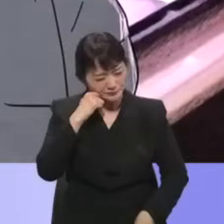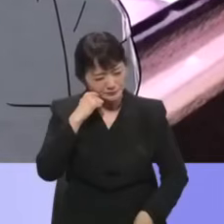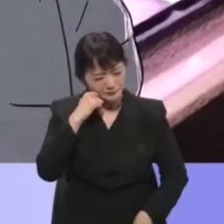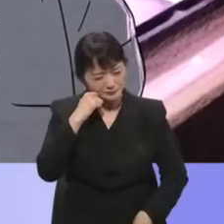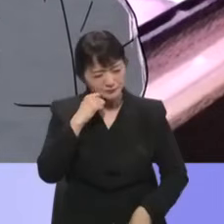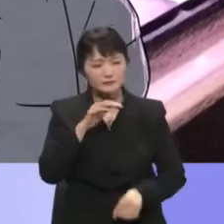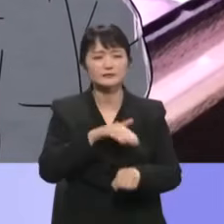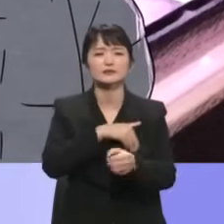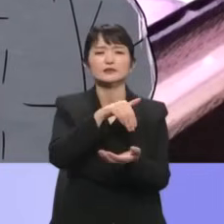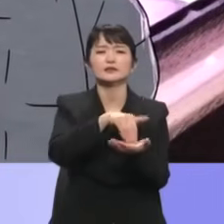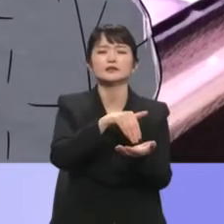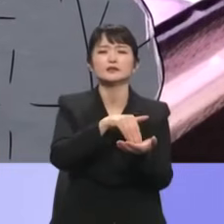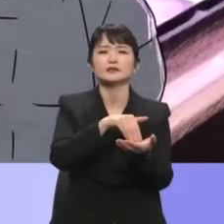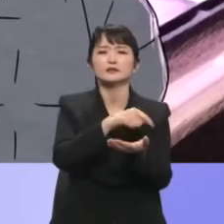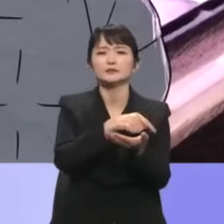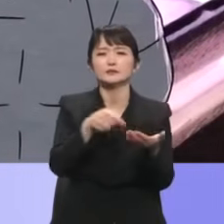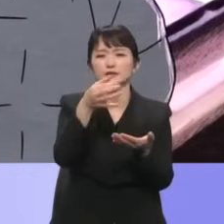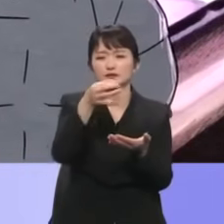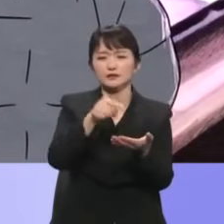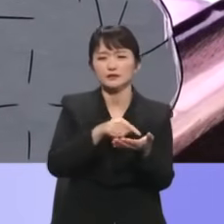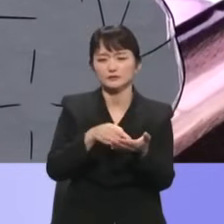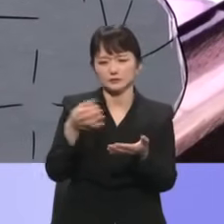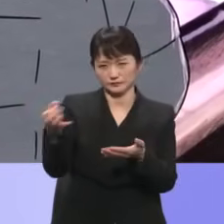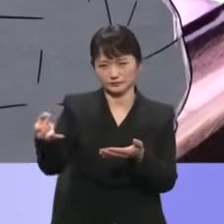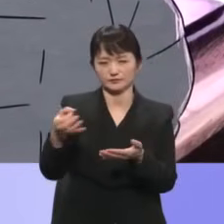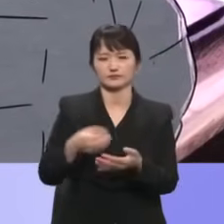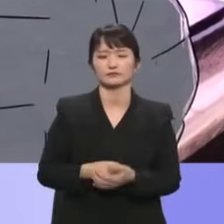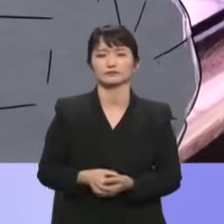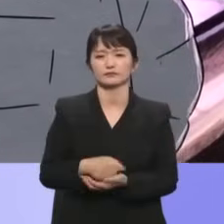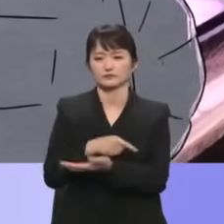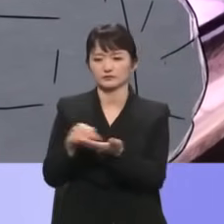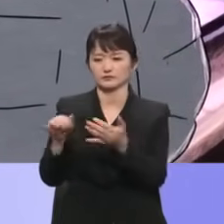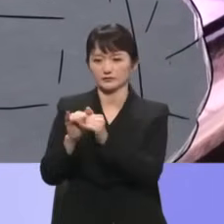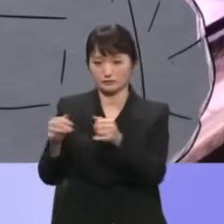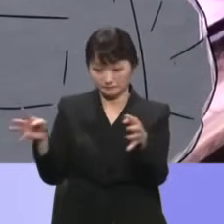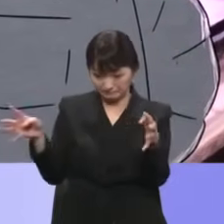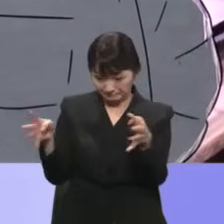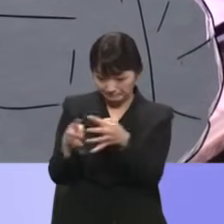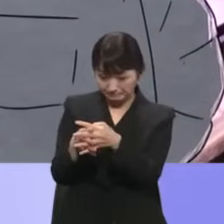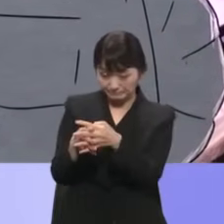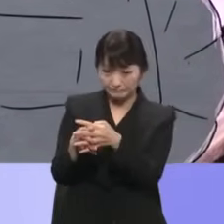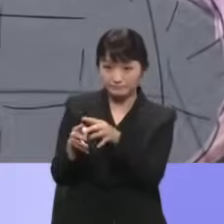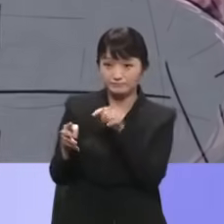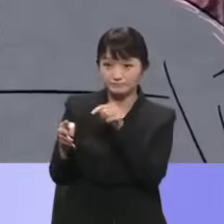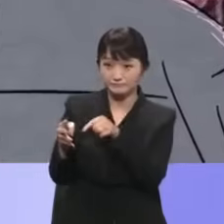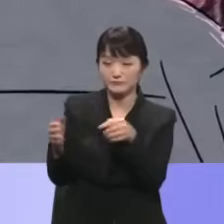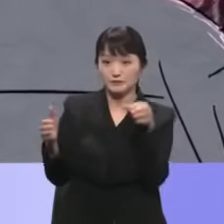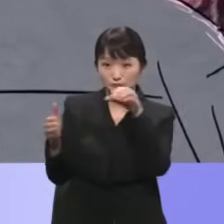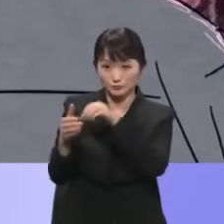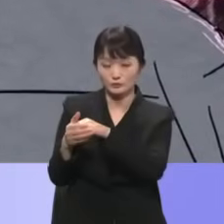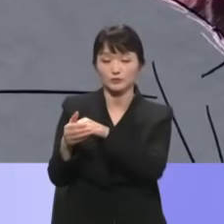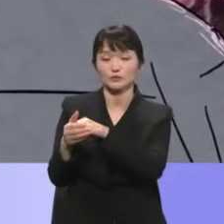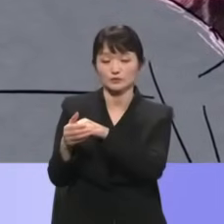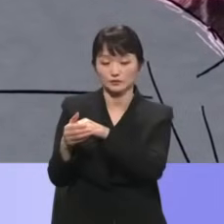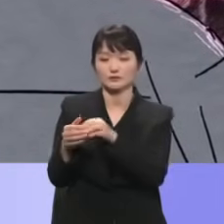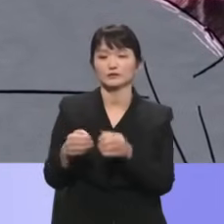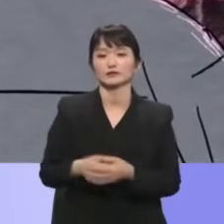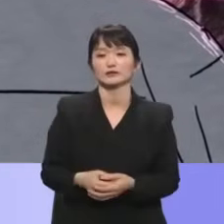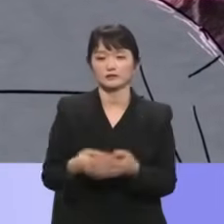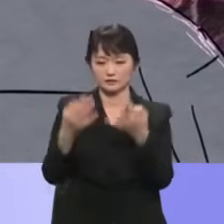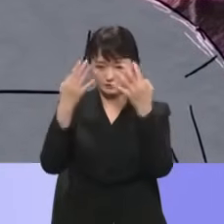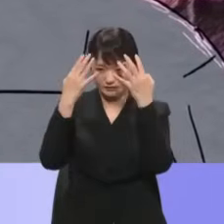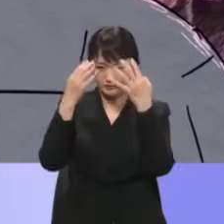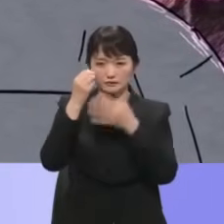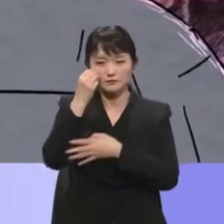있고 또 피해금을 변제했다 합니다 그래서 피해자 들과 이제 합의를 했다는 점 이런 점이 좀 양형에 반영이 되어서 이런